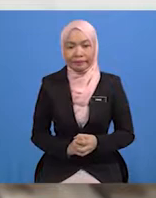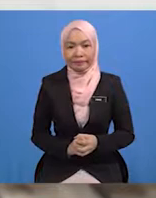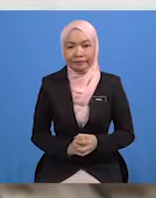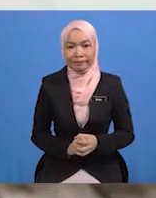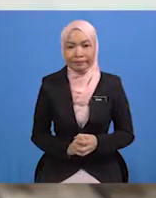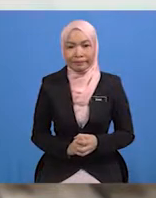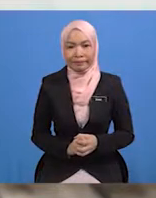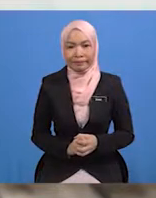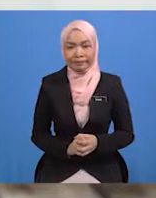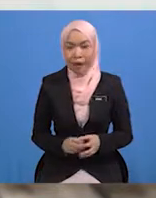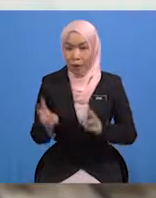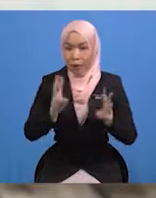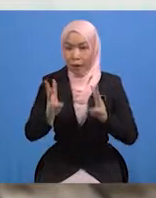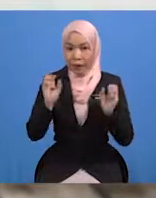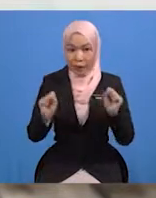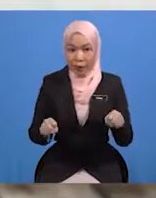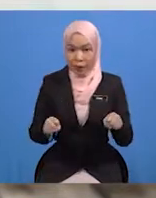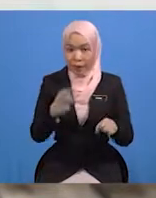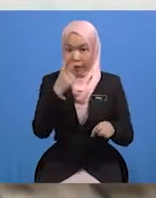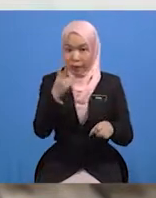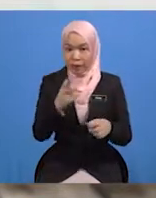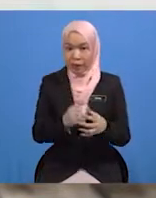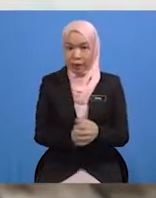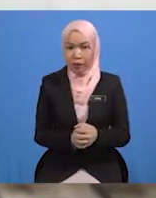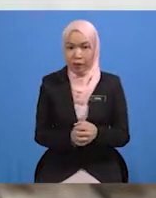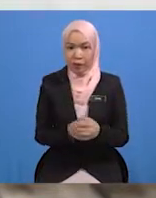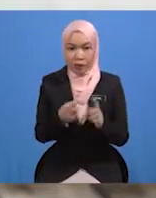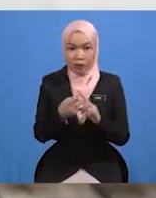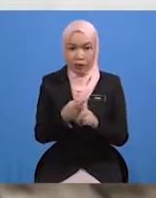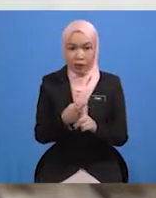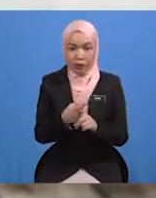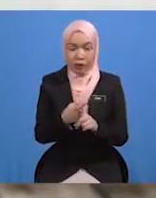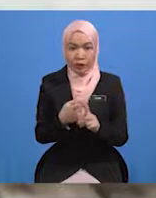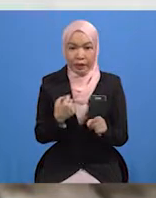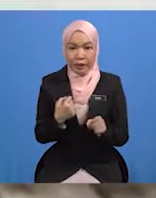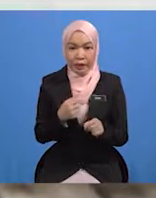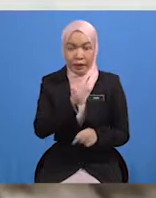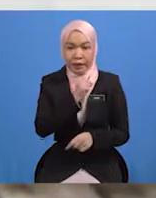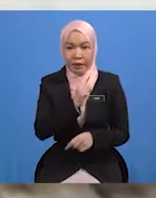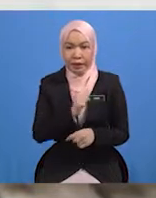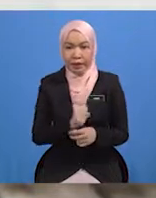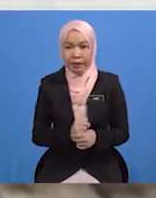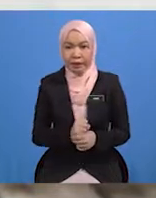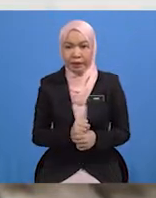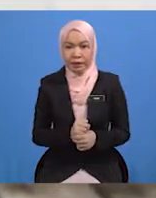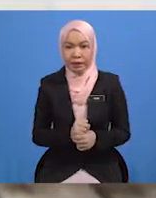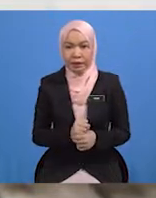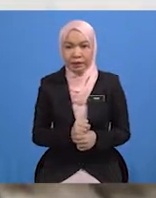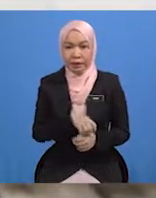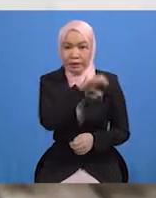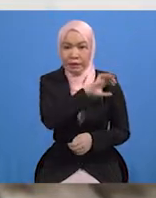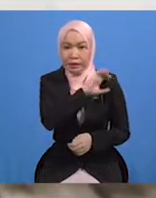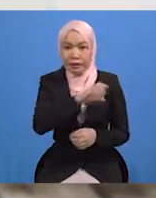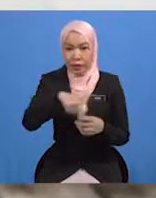Watak dan perwatakan boleh dianalisis dari segi sifat luaran dan sifat dalaman